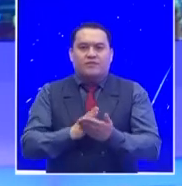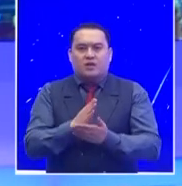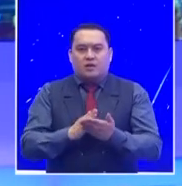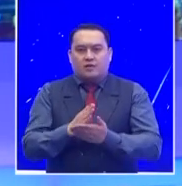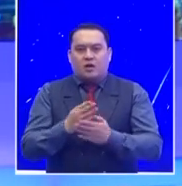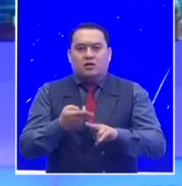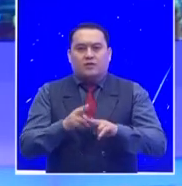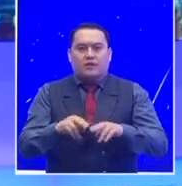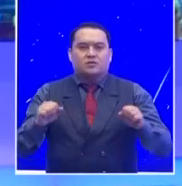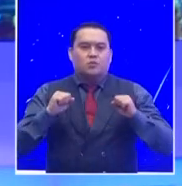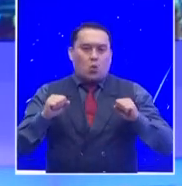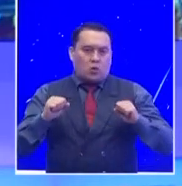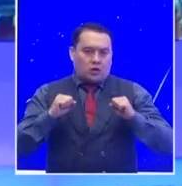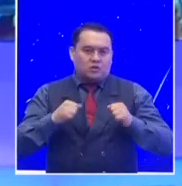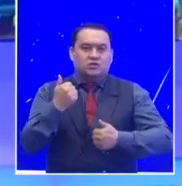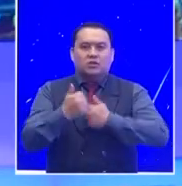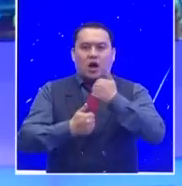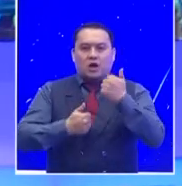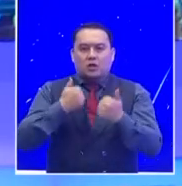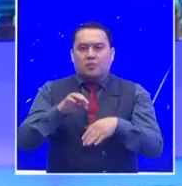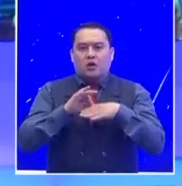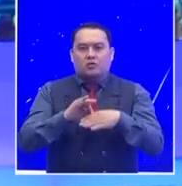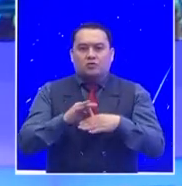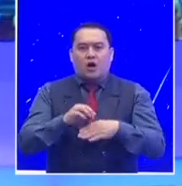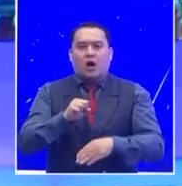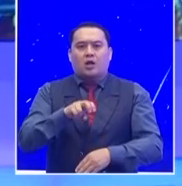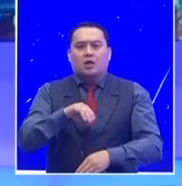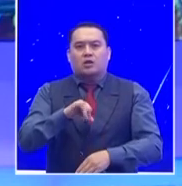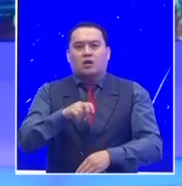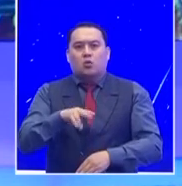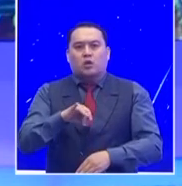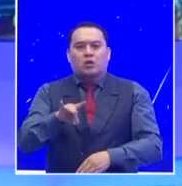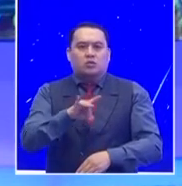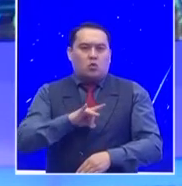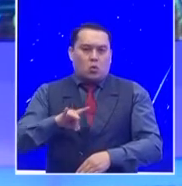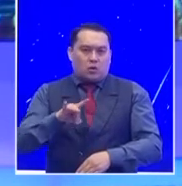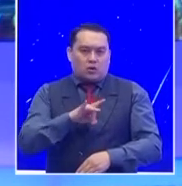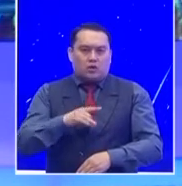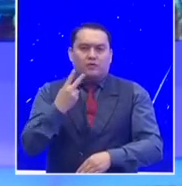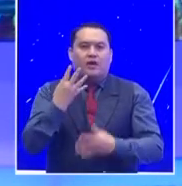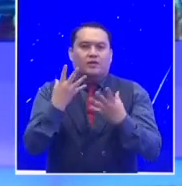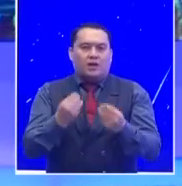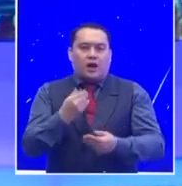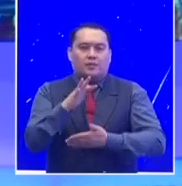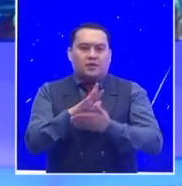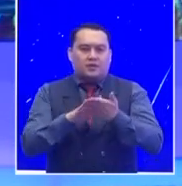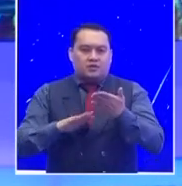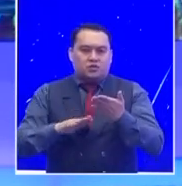также ветеранов данного спорта. Соревнования прошли в спортшколе Алатау Талгарского района и продлились 2 дня.